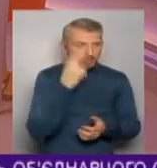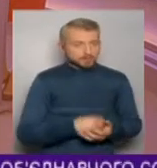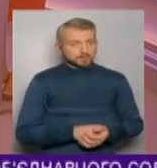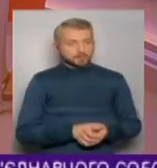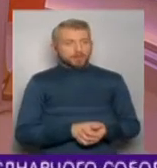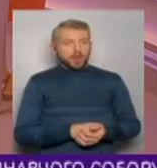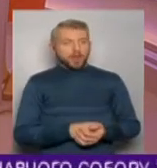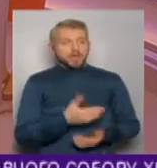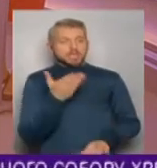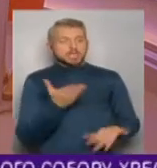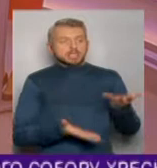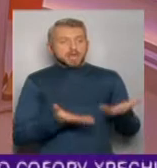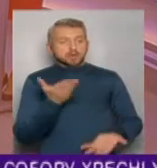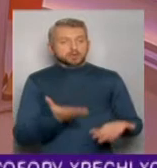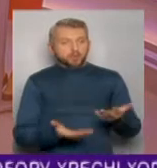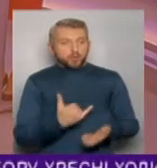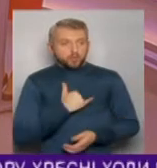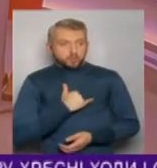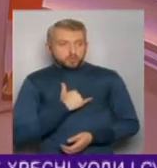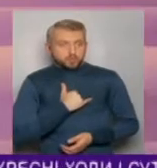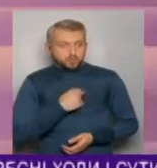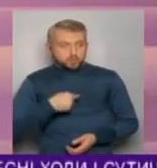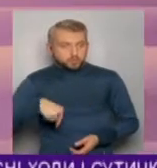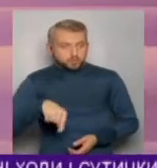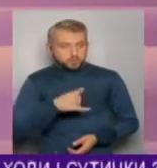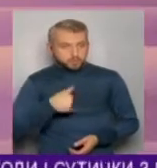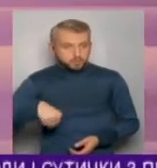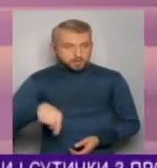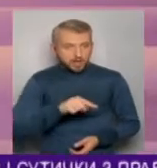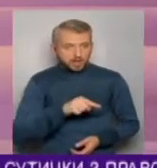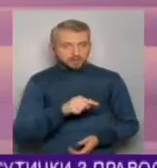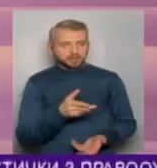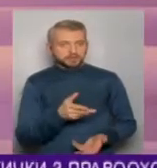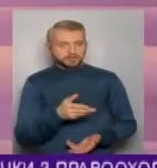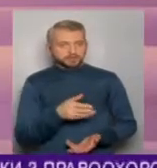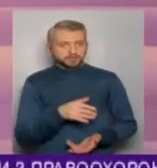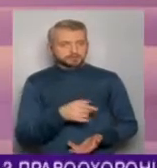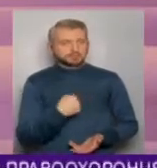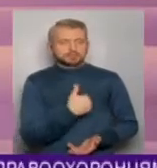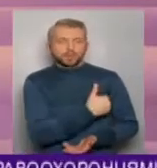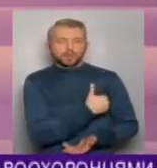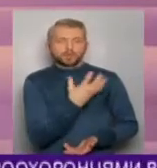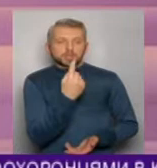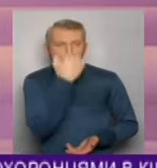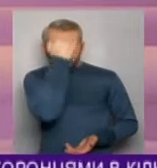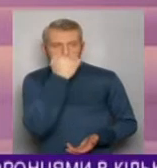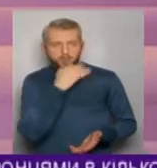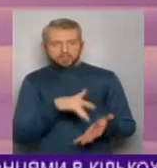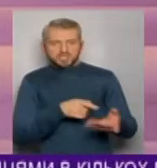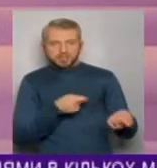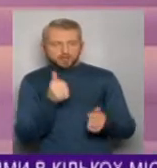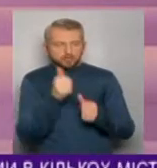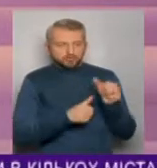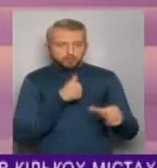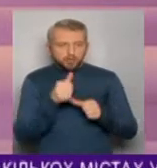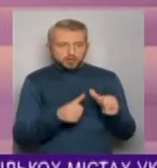Крім, якщо у нас, а і там у цьому, я хочу сказати ще одне подякувати міській владі, що ми щорічно